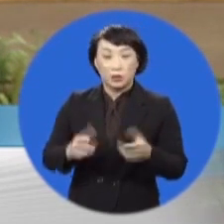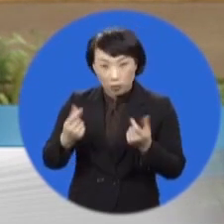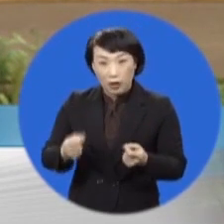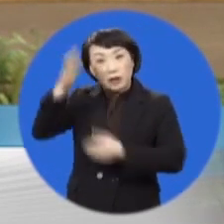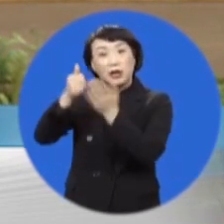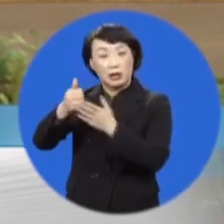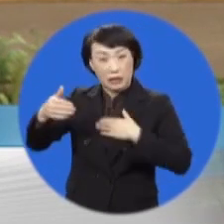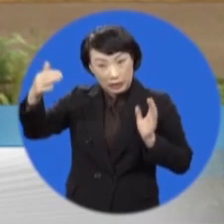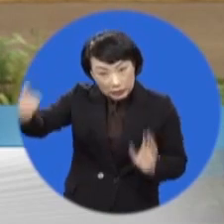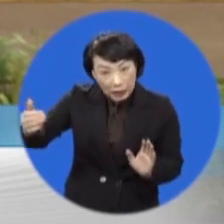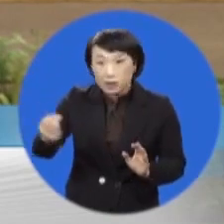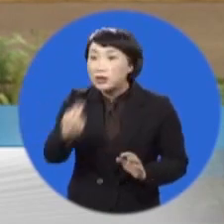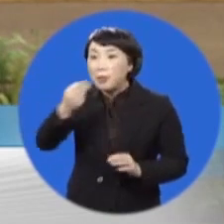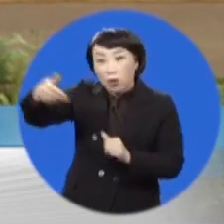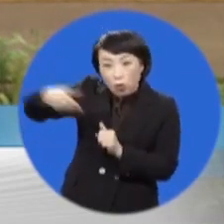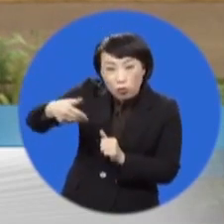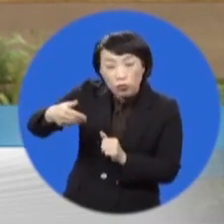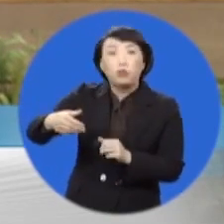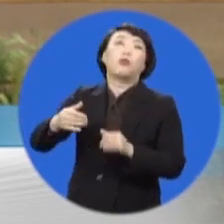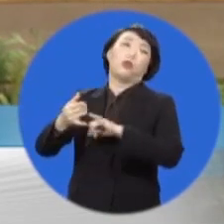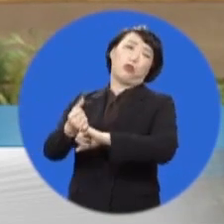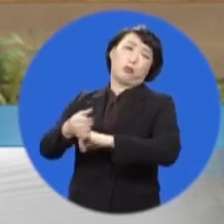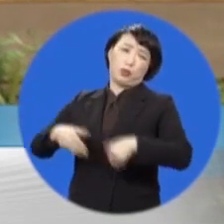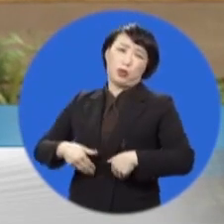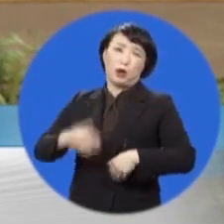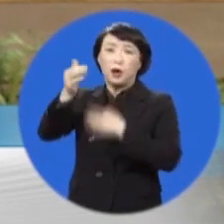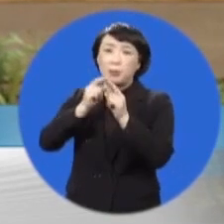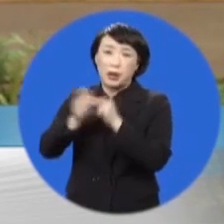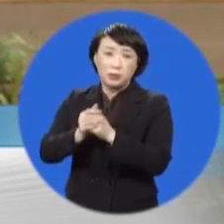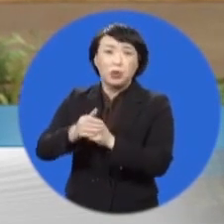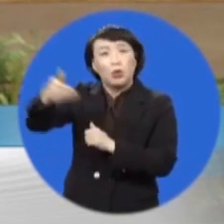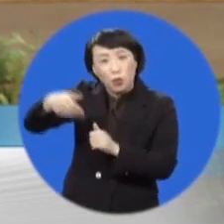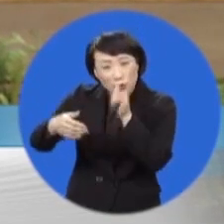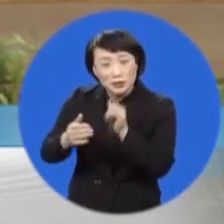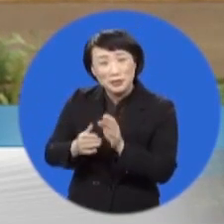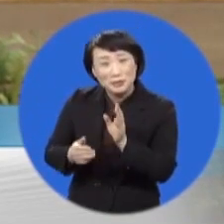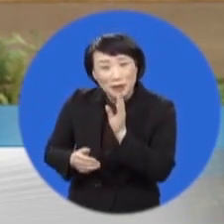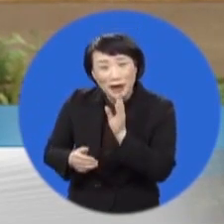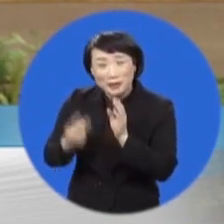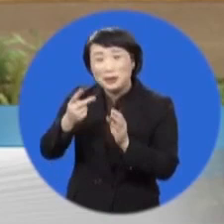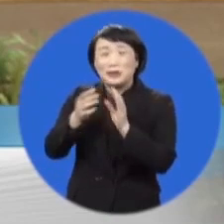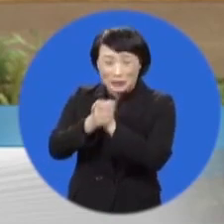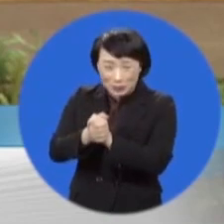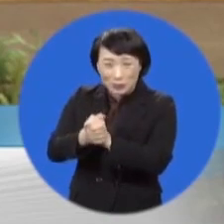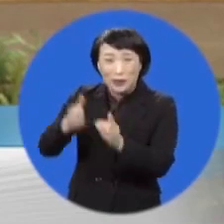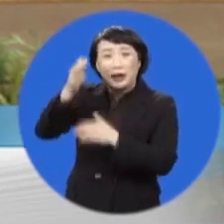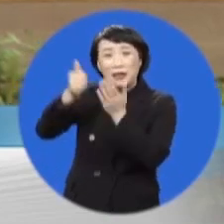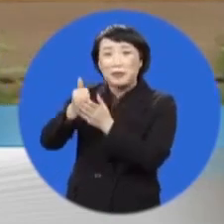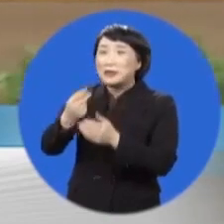2 이 생명 의 공급이 나온 것은 만 20 통해 공급되고 예 기둥을 통해